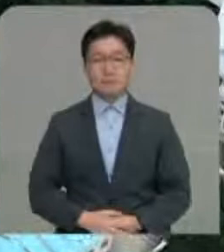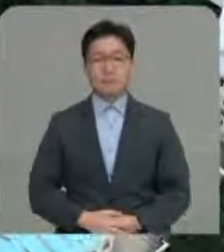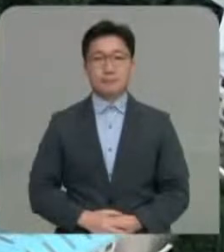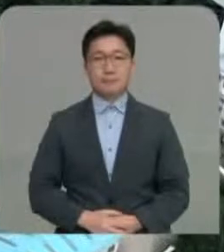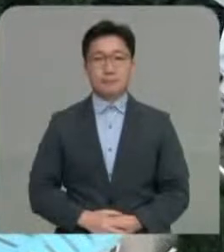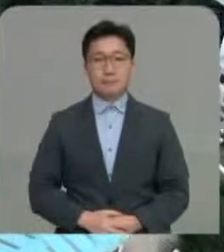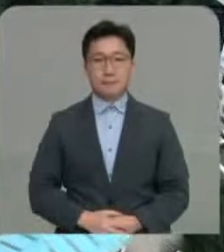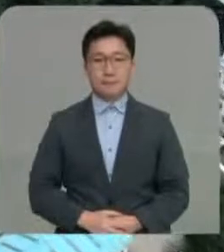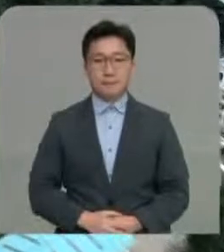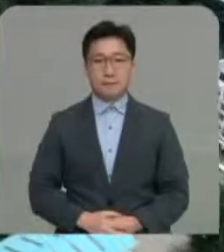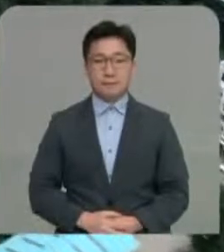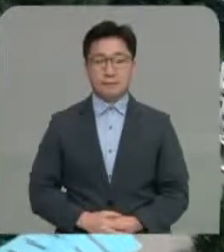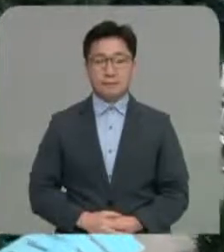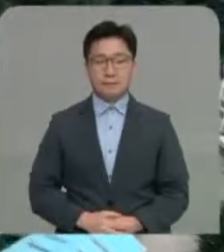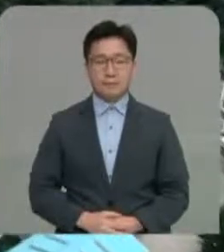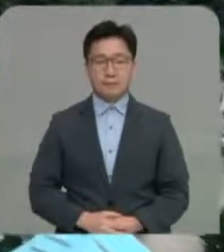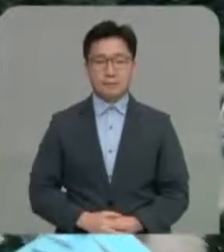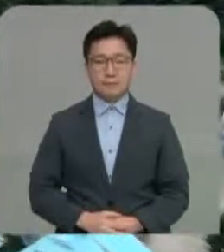으